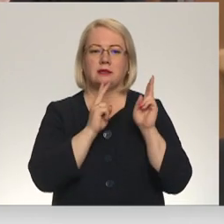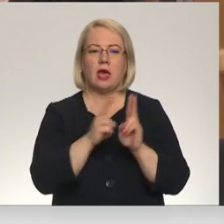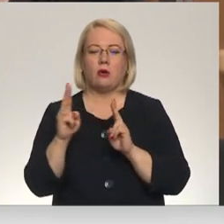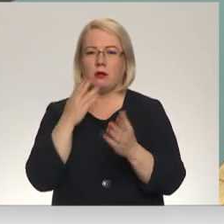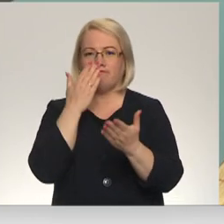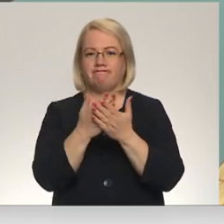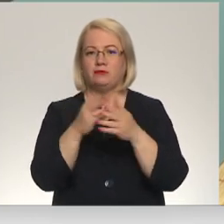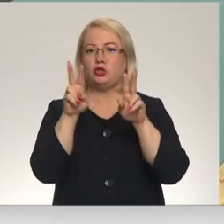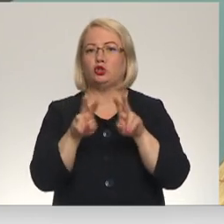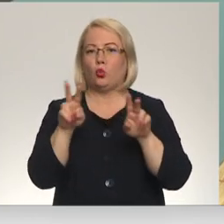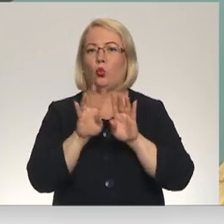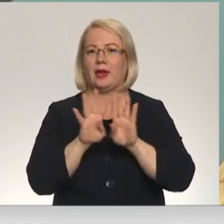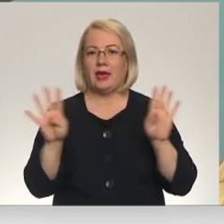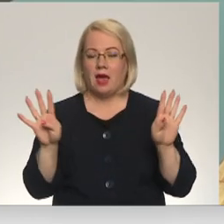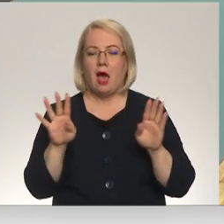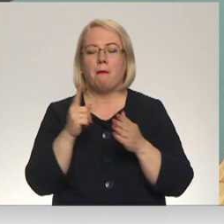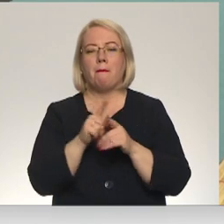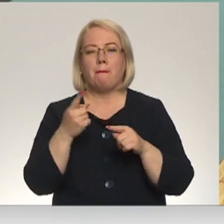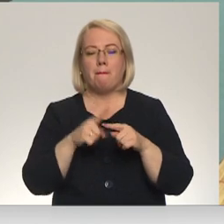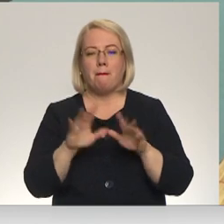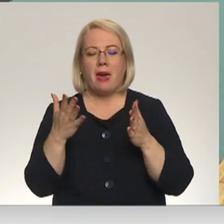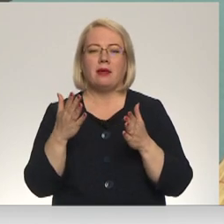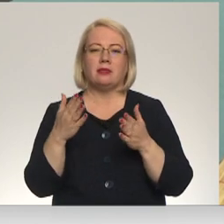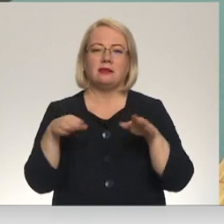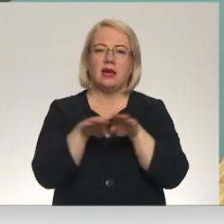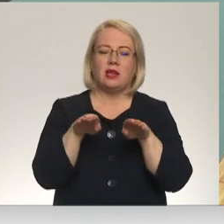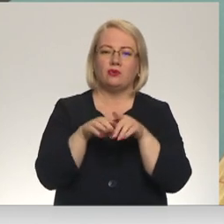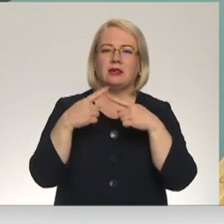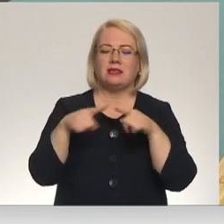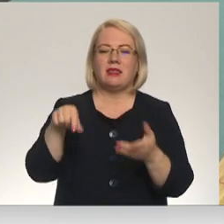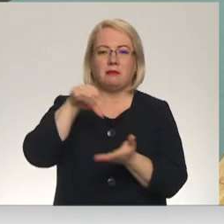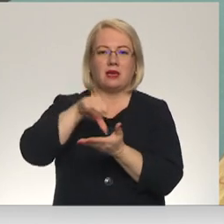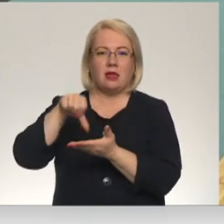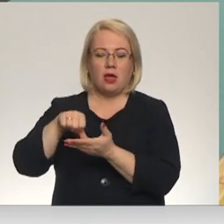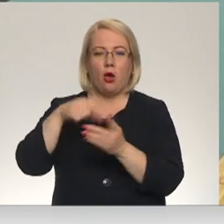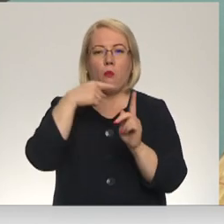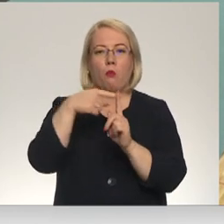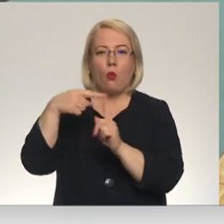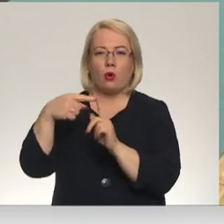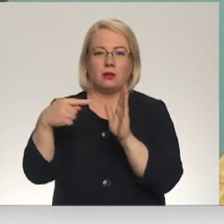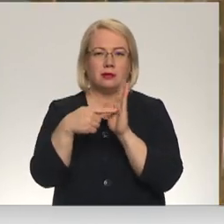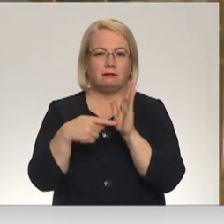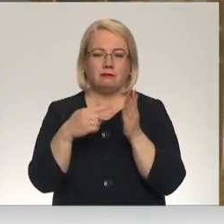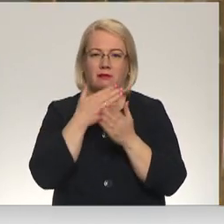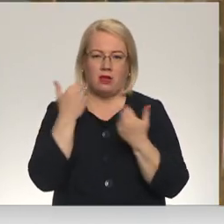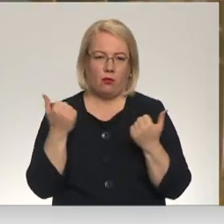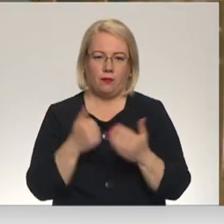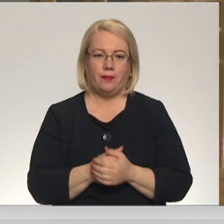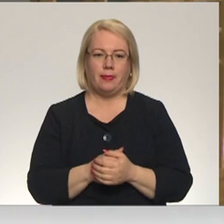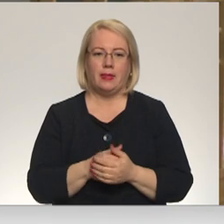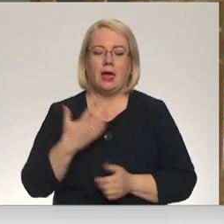vēro žūrija, bet atšķirībā no ierastījām dziesmu svētku deju skatēm punkti skaitīti netiek. Un mēs jau